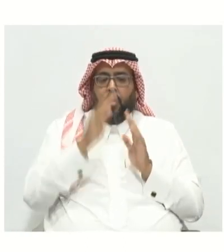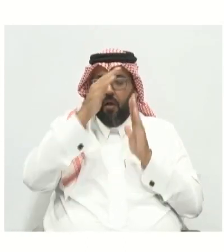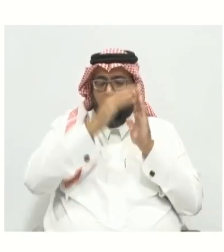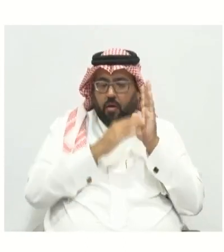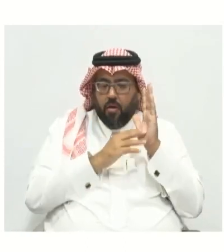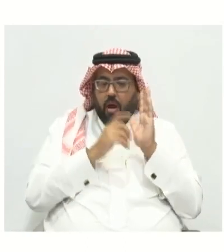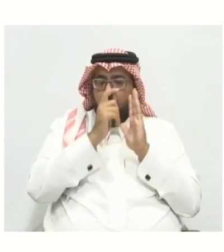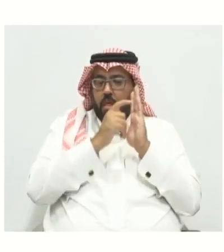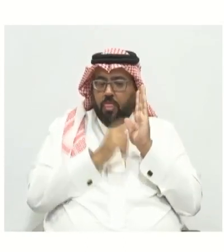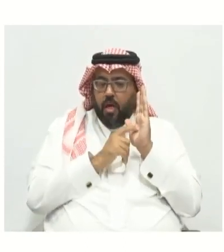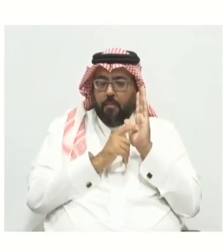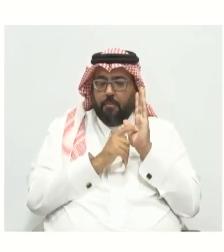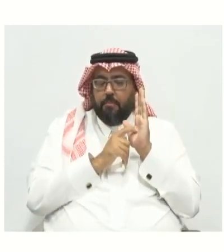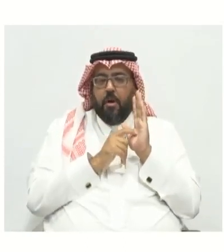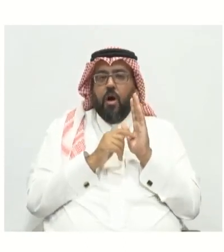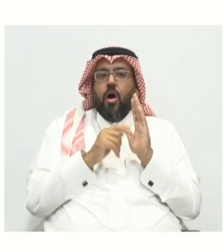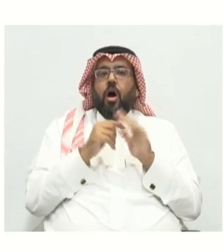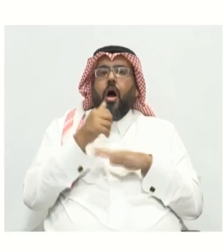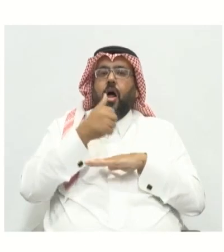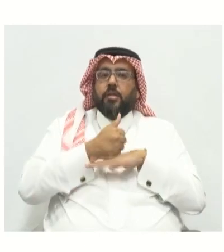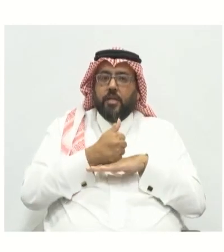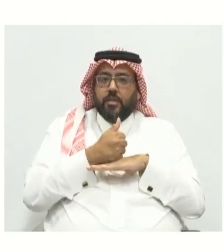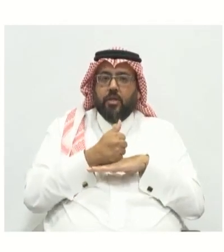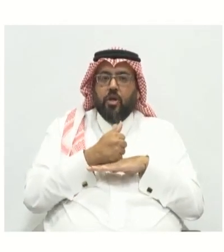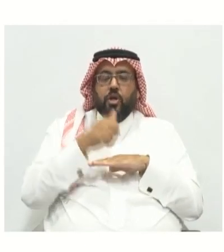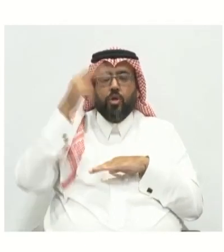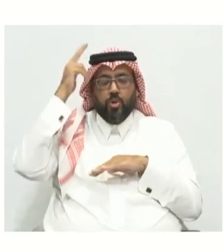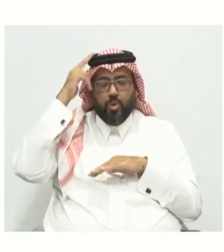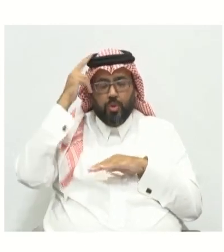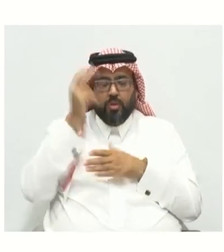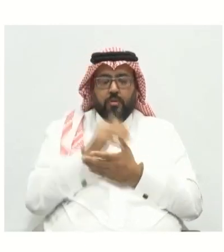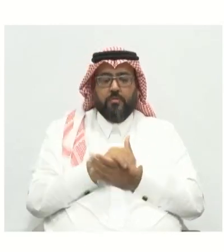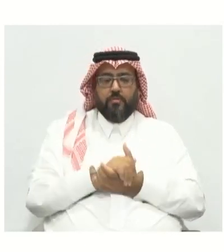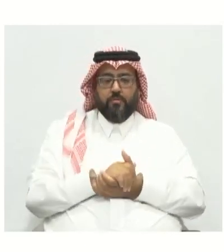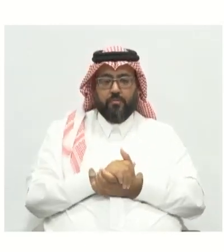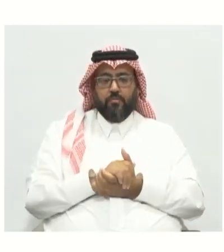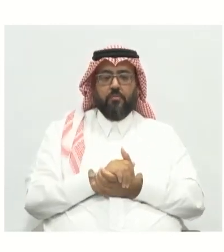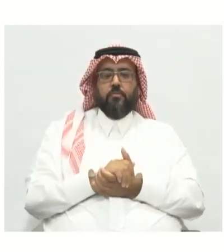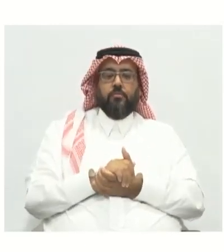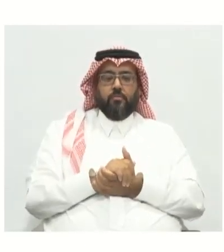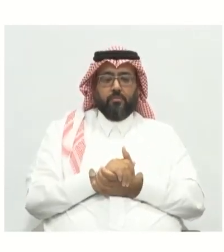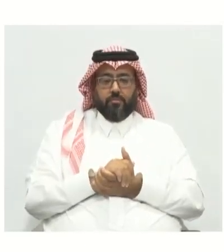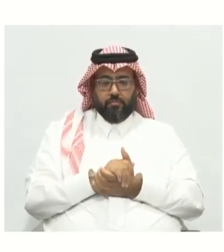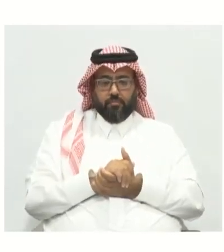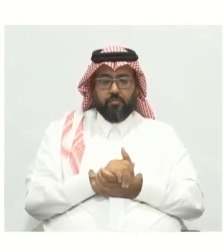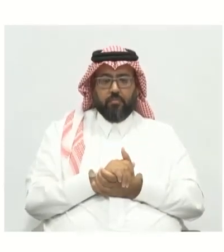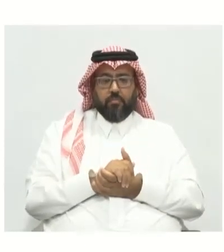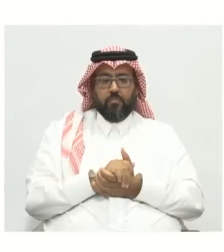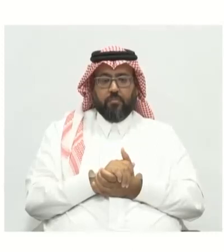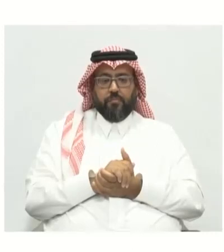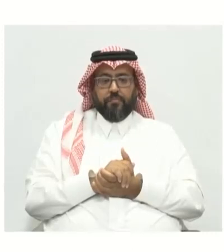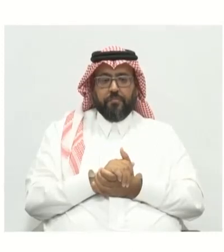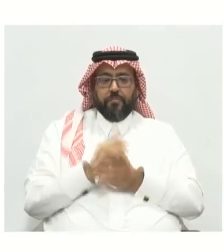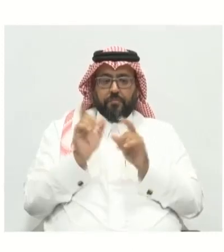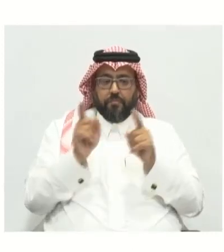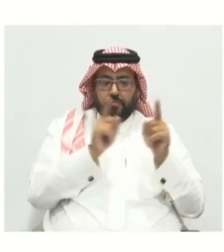هو نظام الحكم في المملكه في الدوله المملكه العربيه السعوديه ايضا